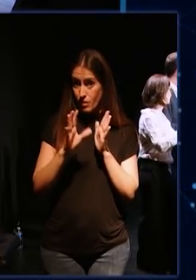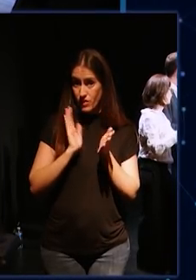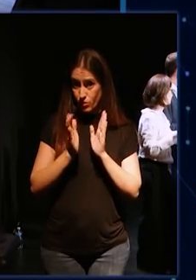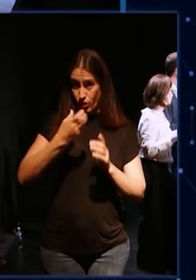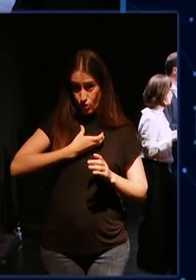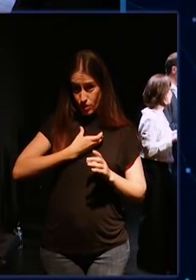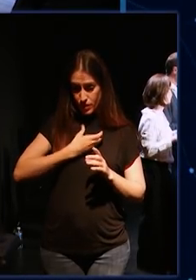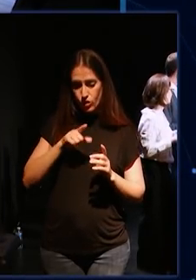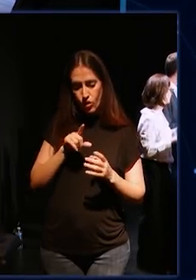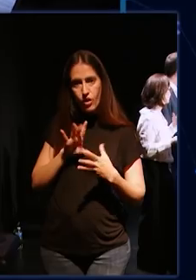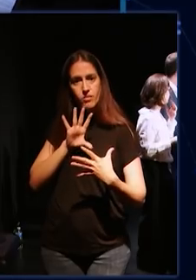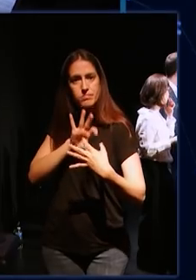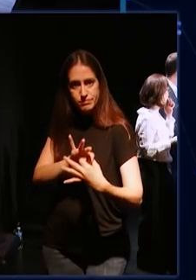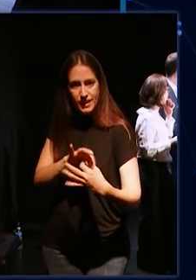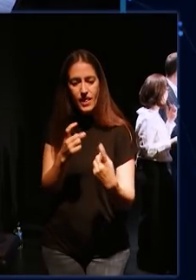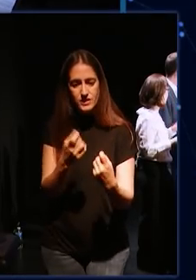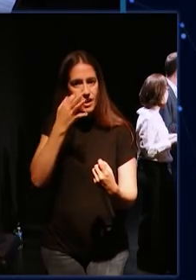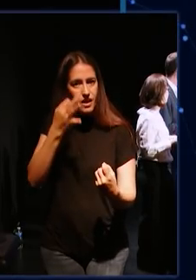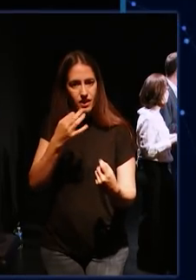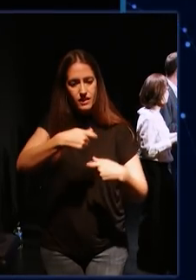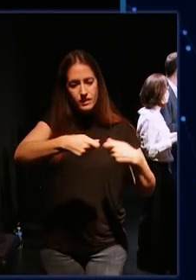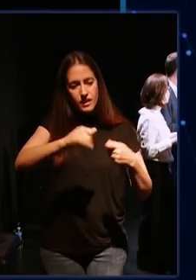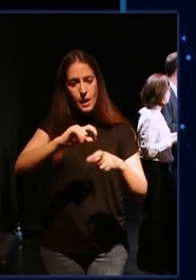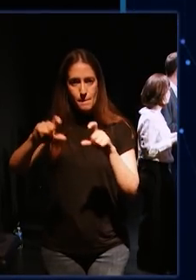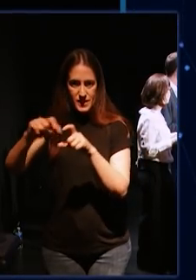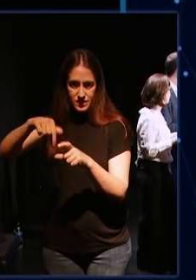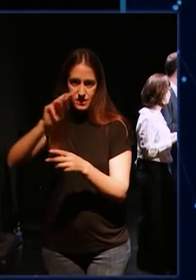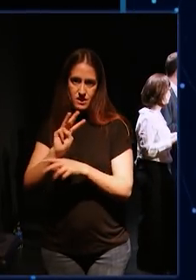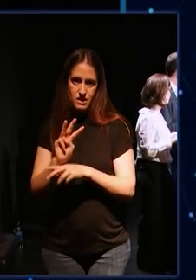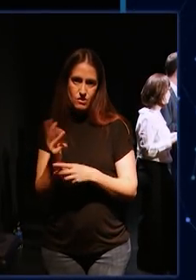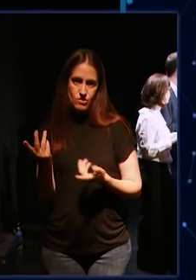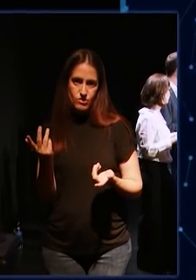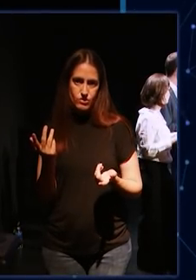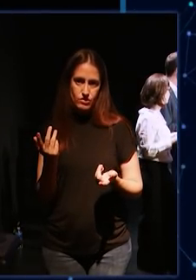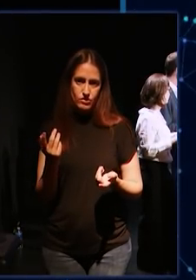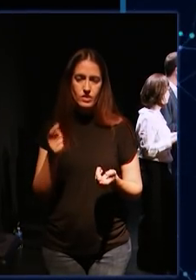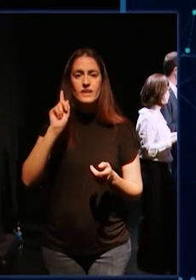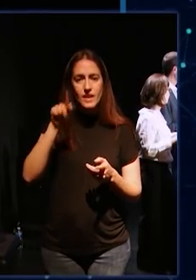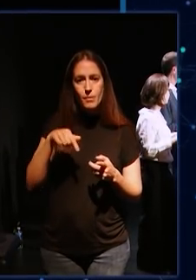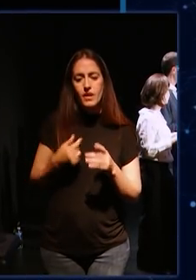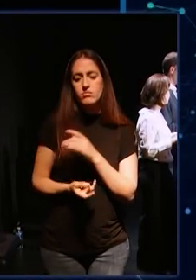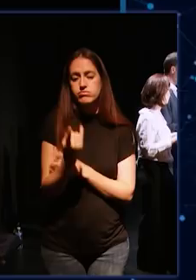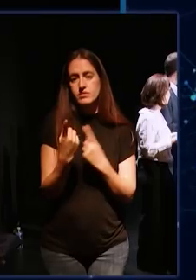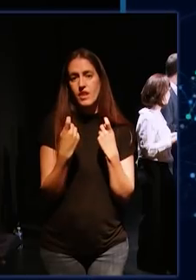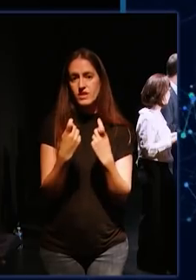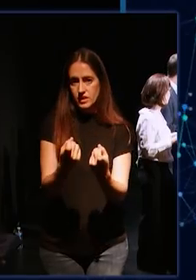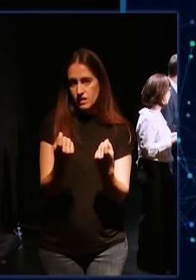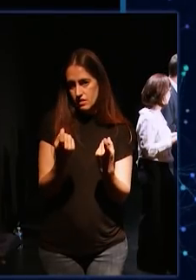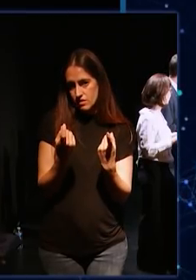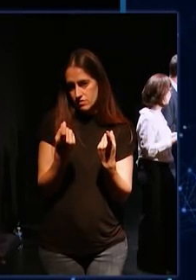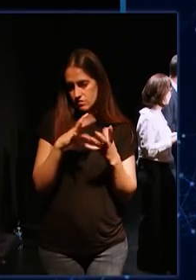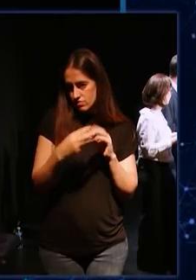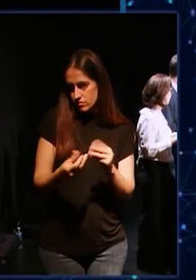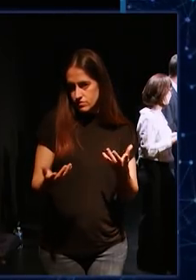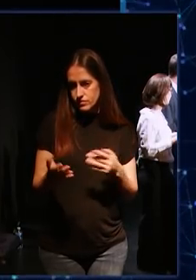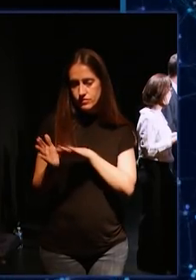reals dels comerços i empreses de Cardedeu i amb les necessitats de les noves economies. Álvaro Blanco, de